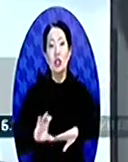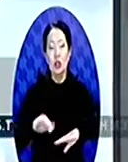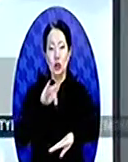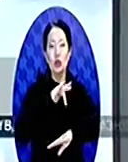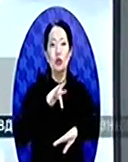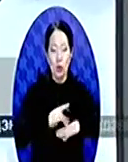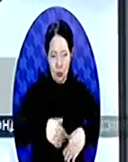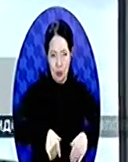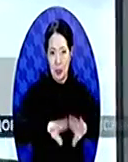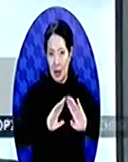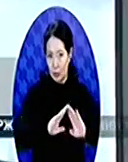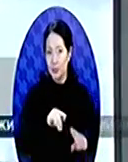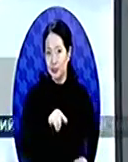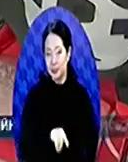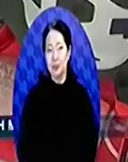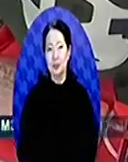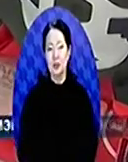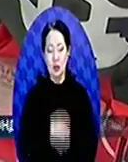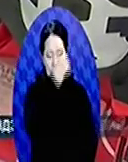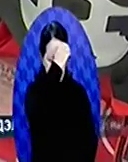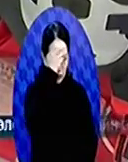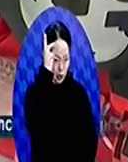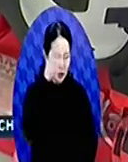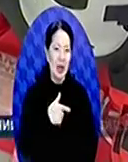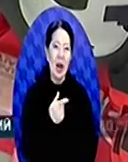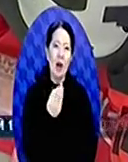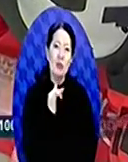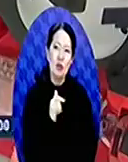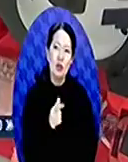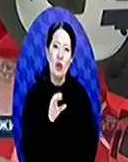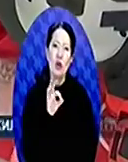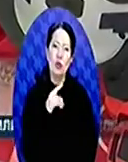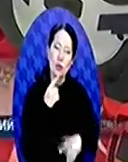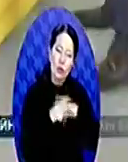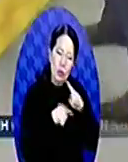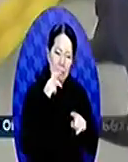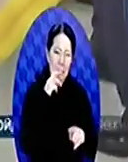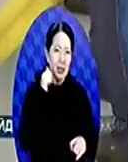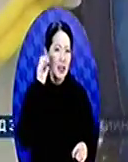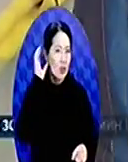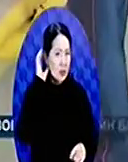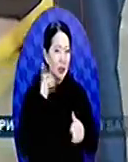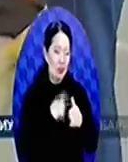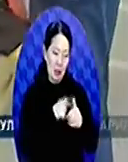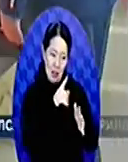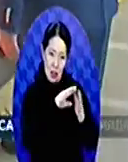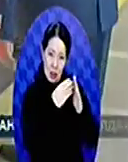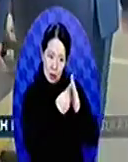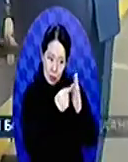ерөнхийлөгч онцлогтой гинтийн гамшиг ослын тухай хин сайн мэдээлэлтэй байна. Тэр айл өрх улс оронд охирол баг